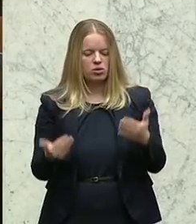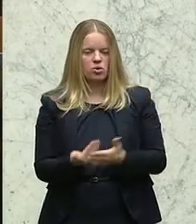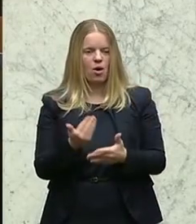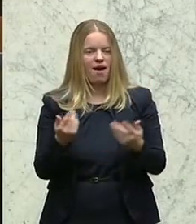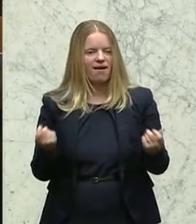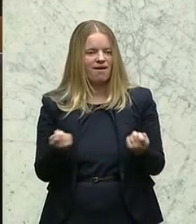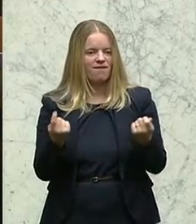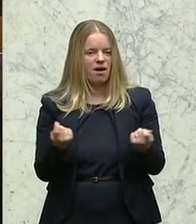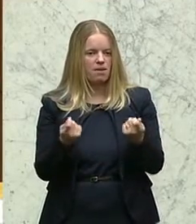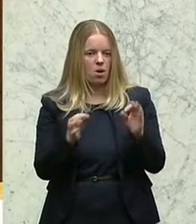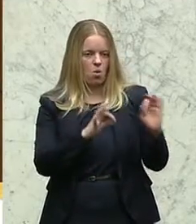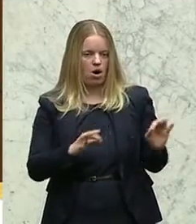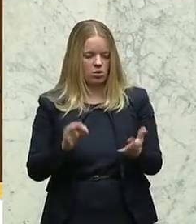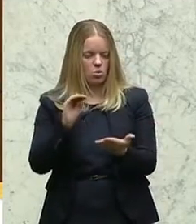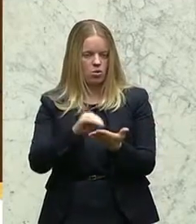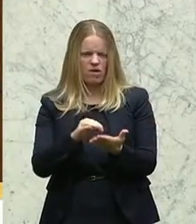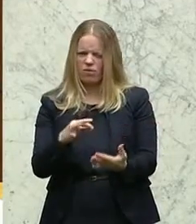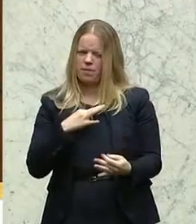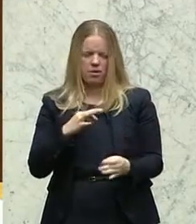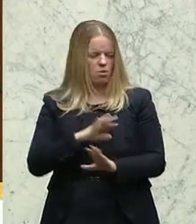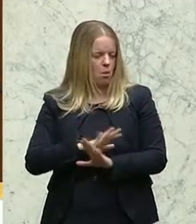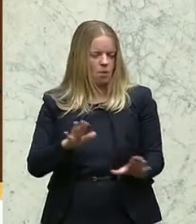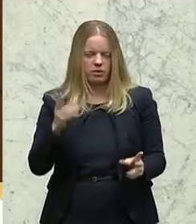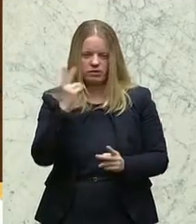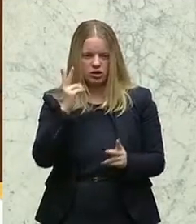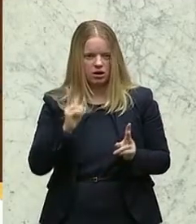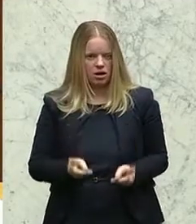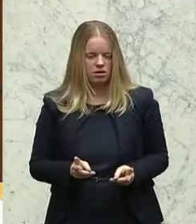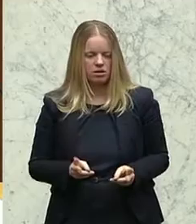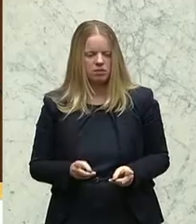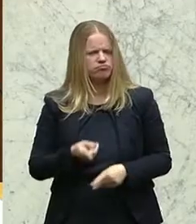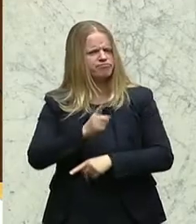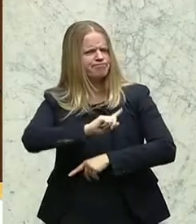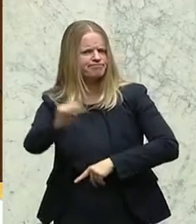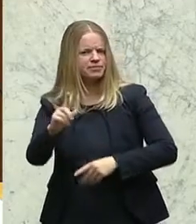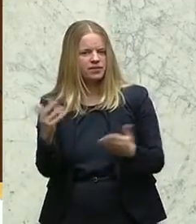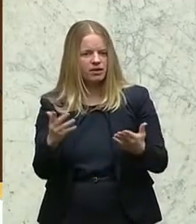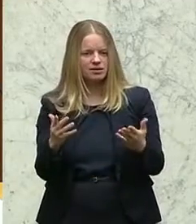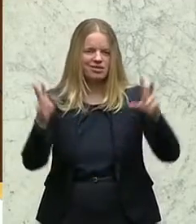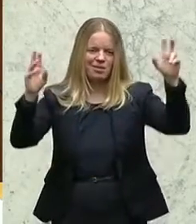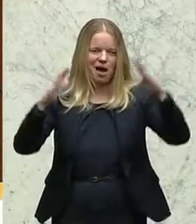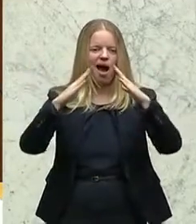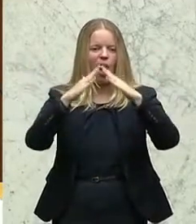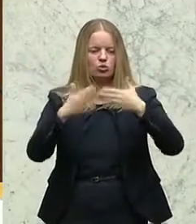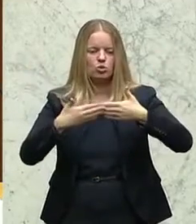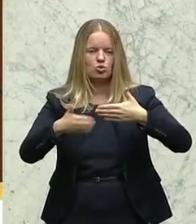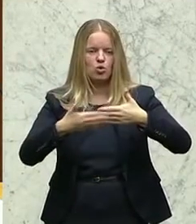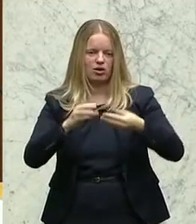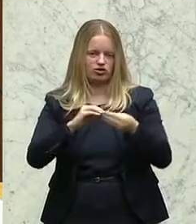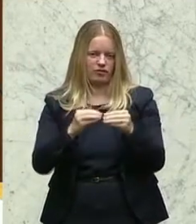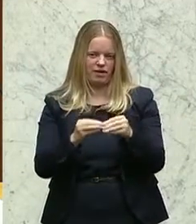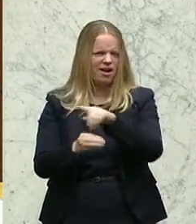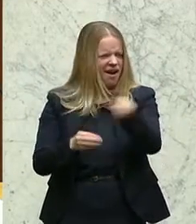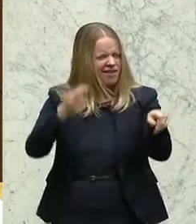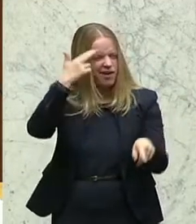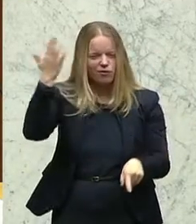was kommt, auch für mich vollkommen unverständlich, das Verbot sogenannter Haustürgeschäfte, das Hausieren, das kennen wir von